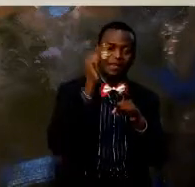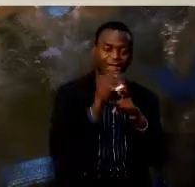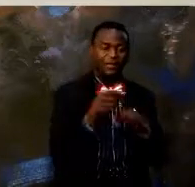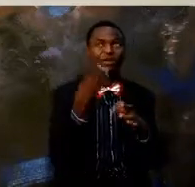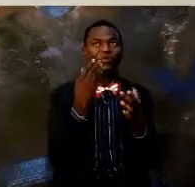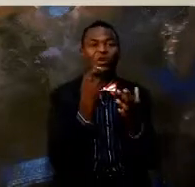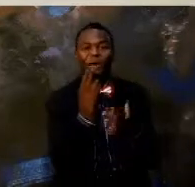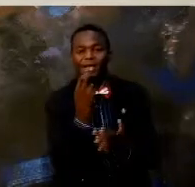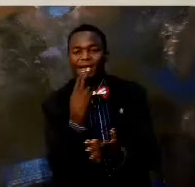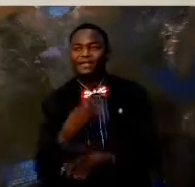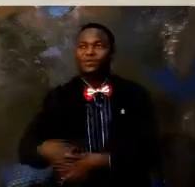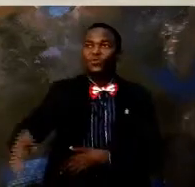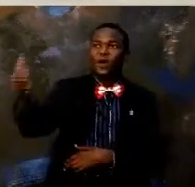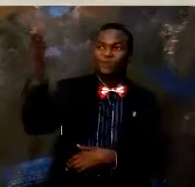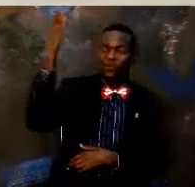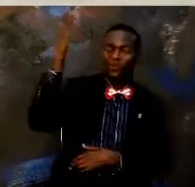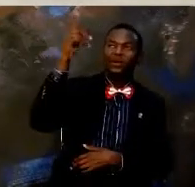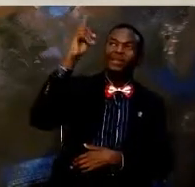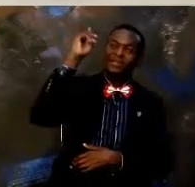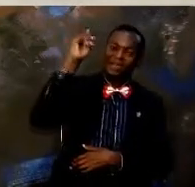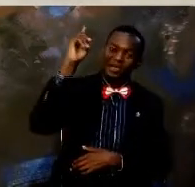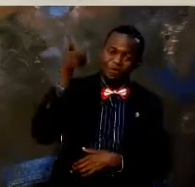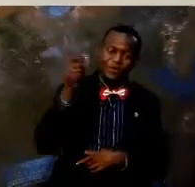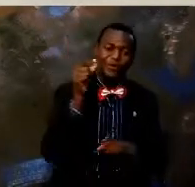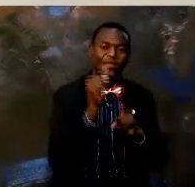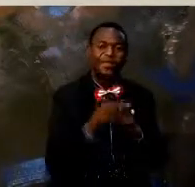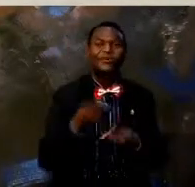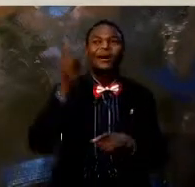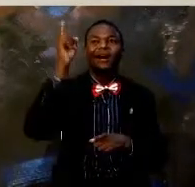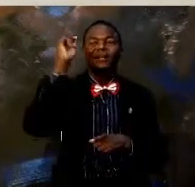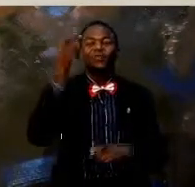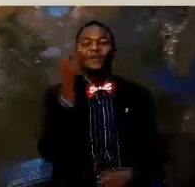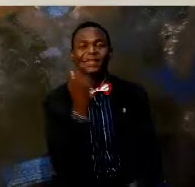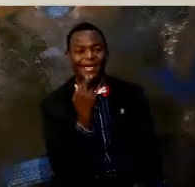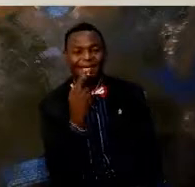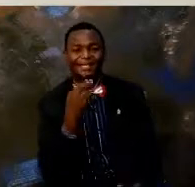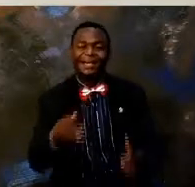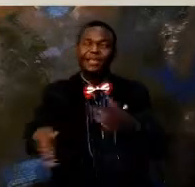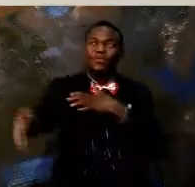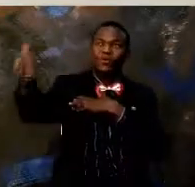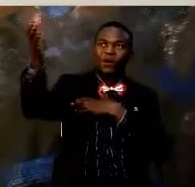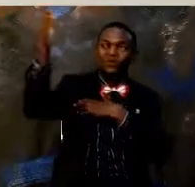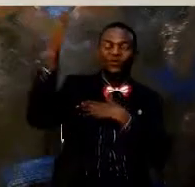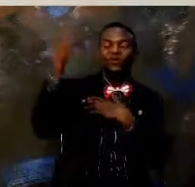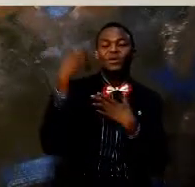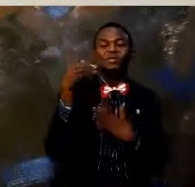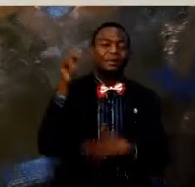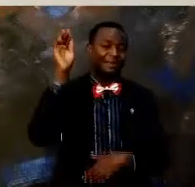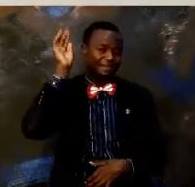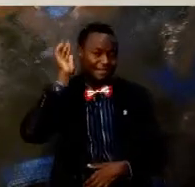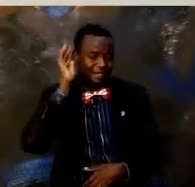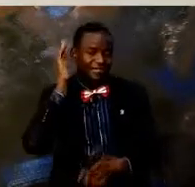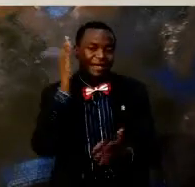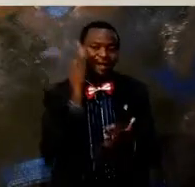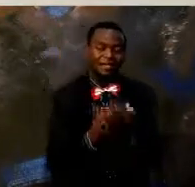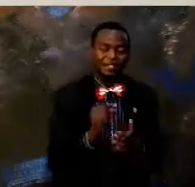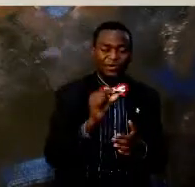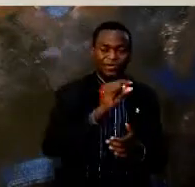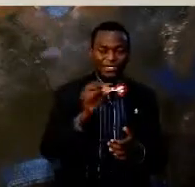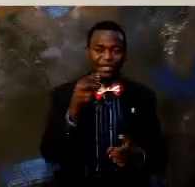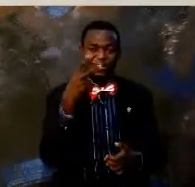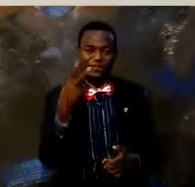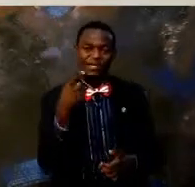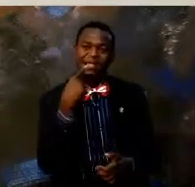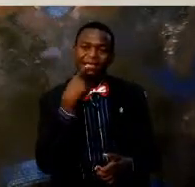kwa nani? Kwa Mungu. Naye neno alikuwa nani? Na Biblia inasema, sikiliza, katika huyo mstari wa